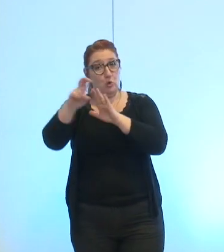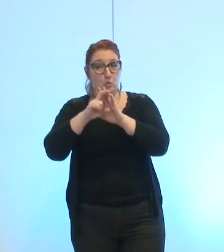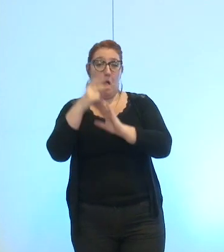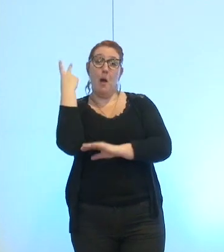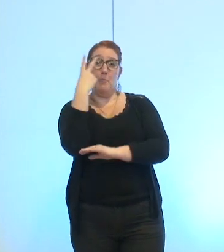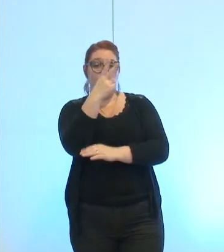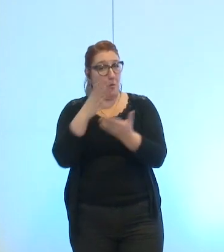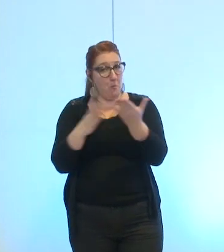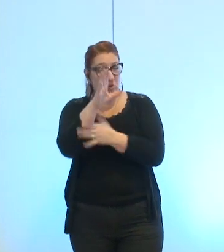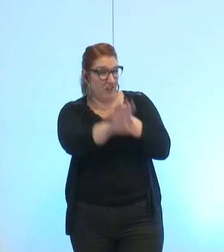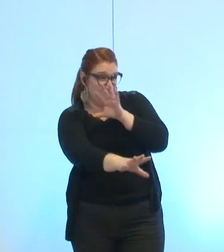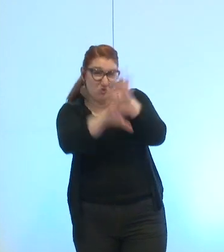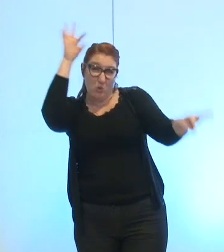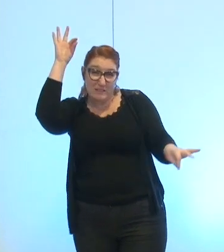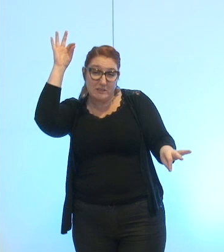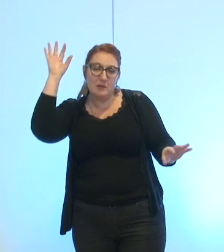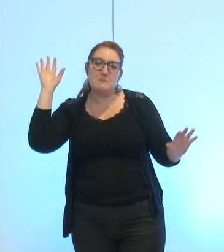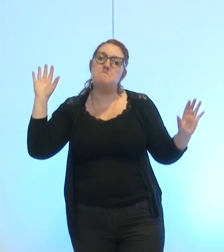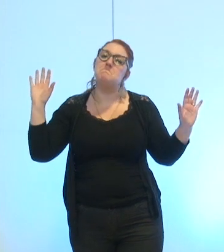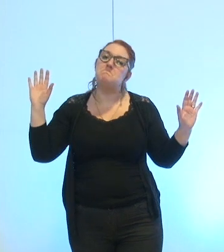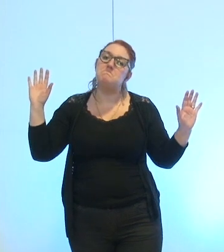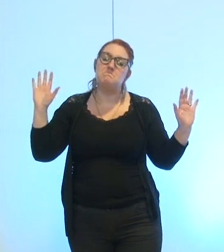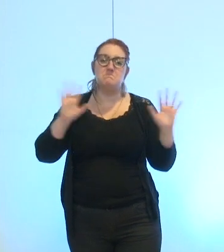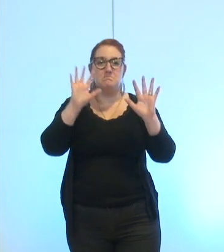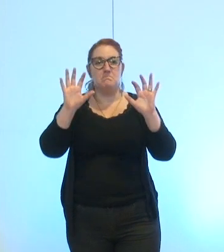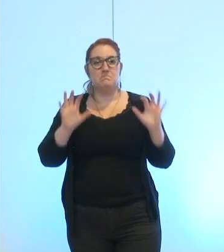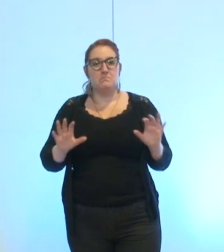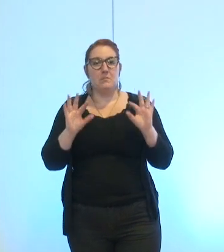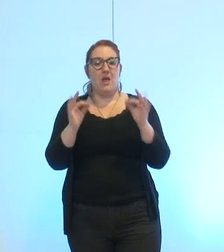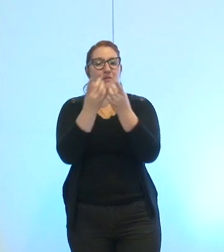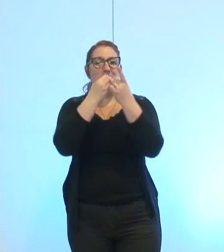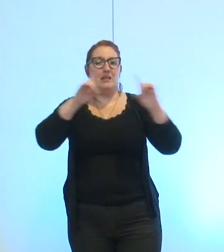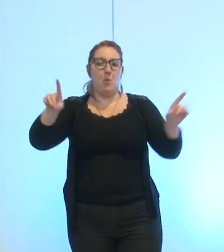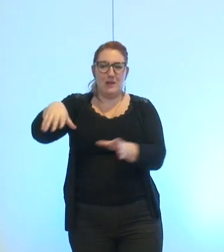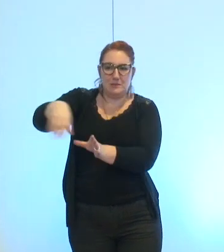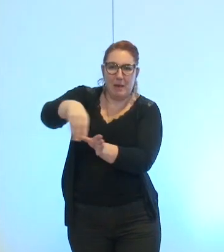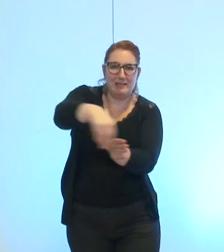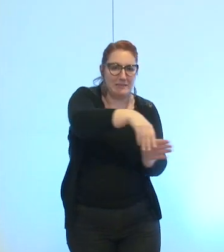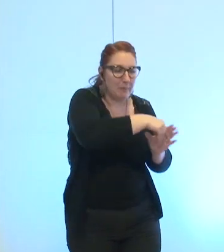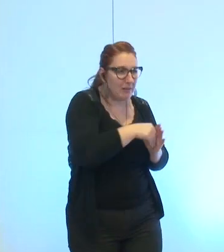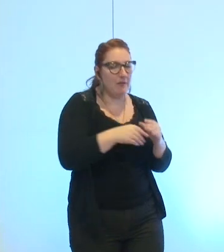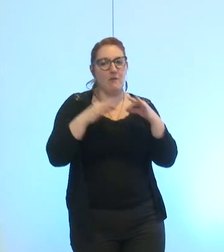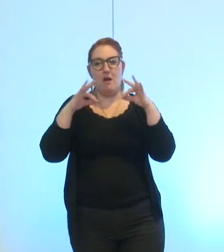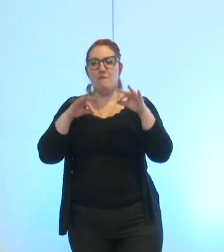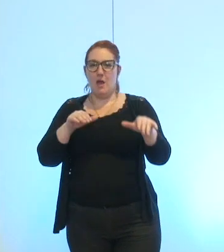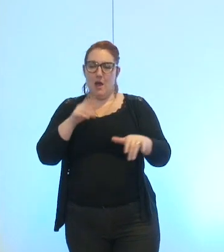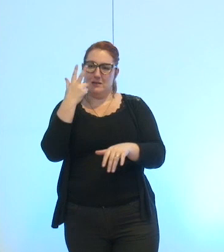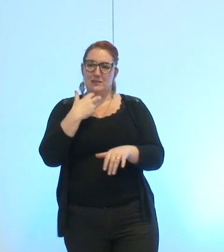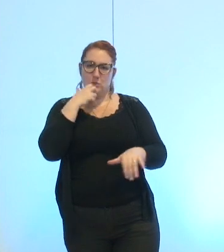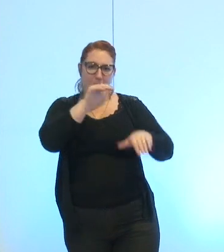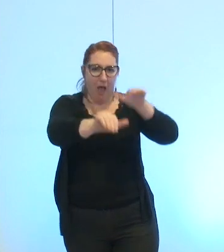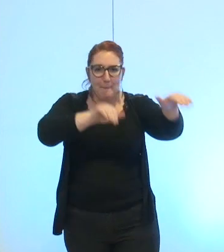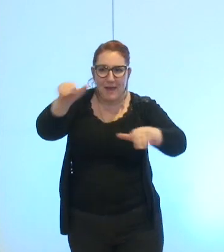votre projet et en matière de démocratie participative en matière de de d'appel aux citoyens